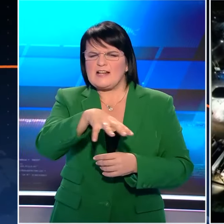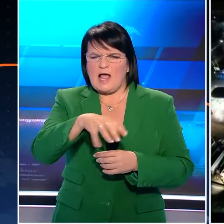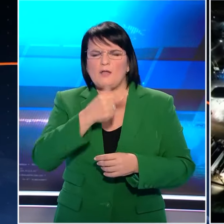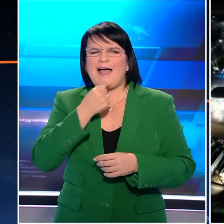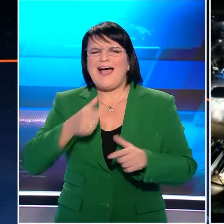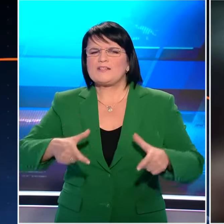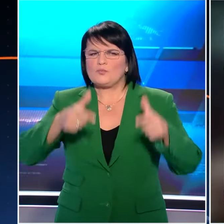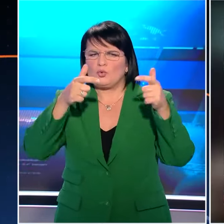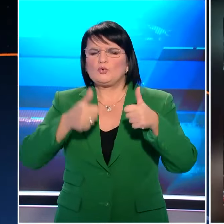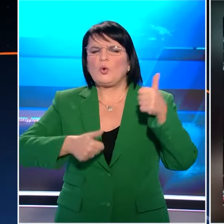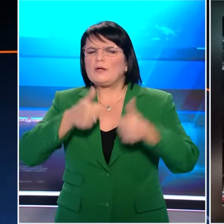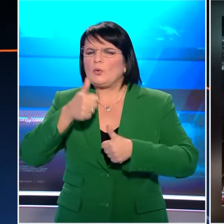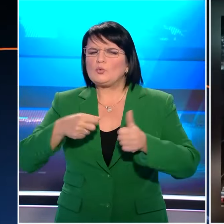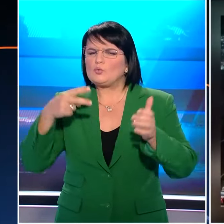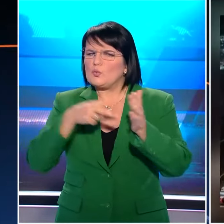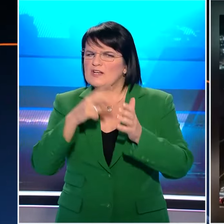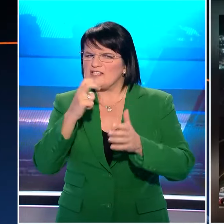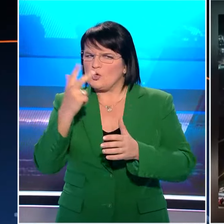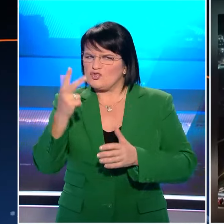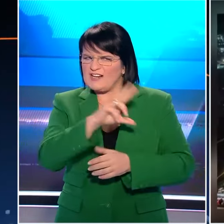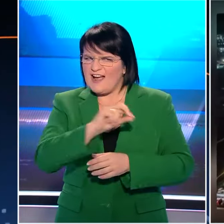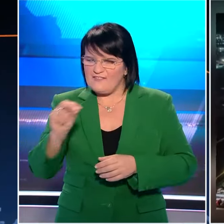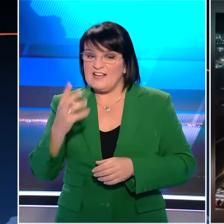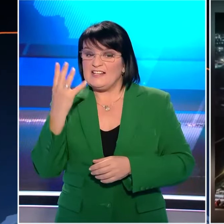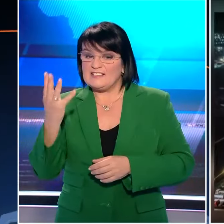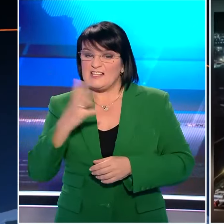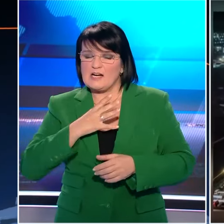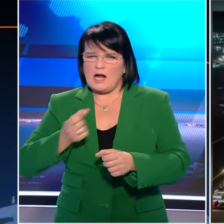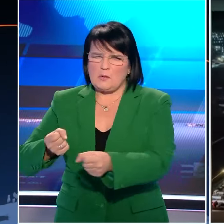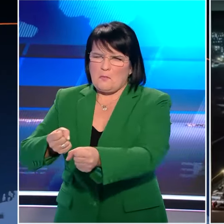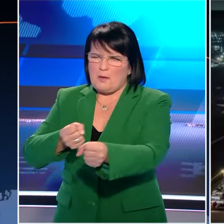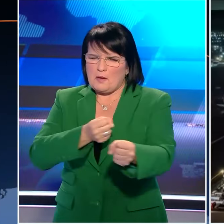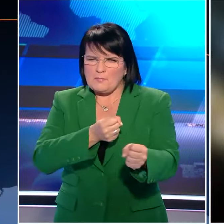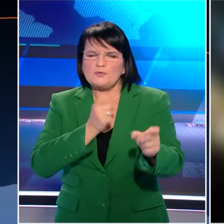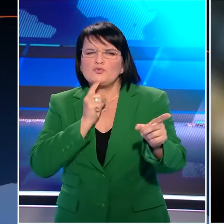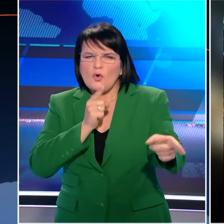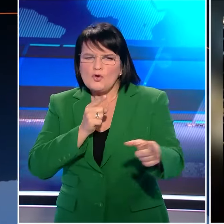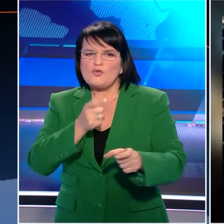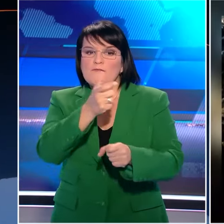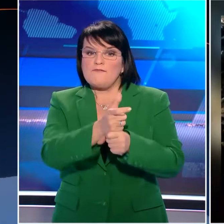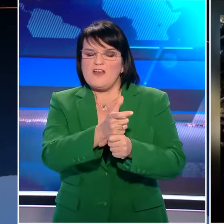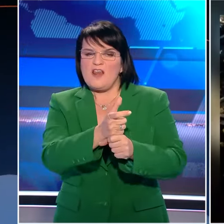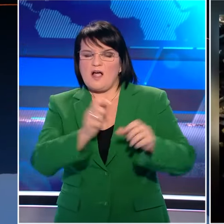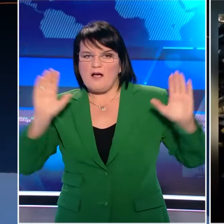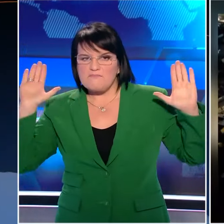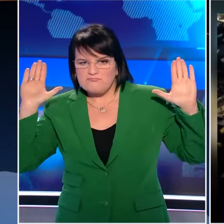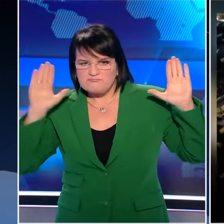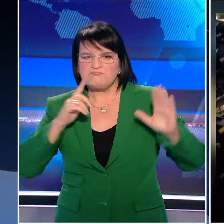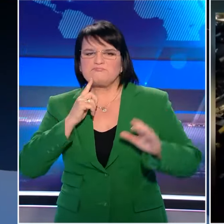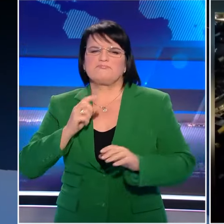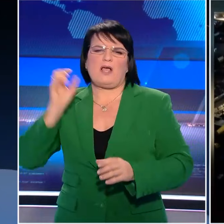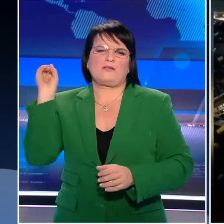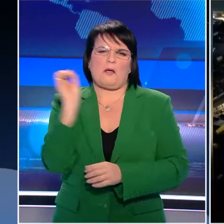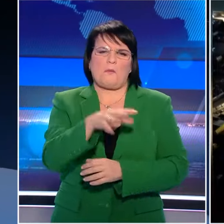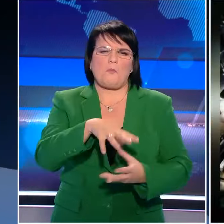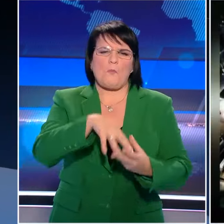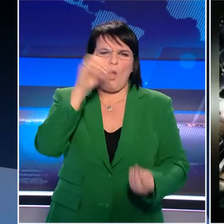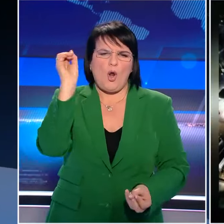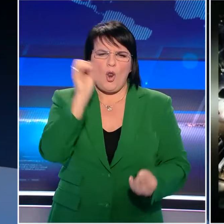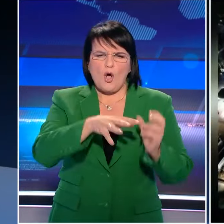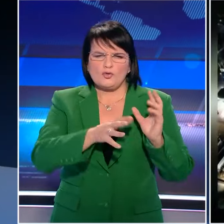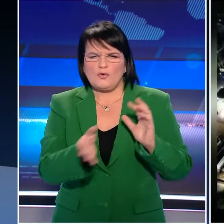στον Ασπρόπυργο τον Ιούνιο του 2023. Τότε, τέσσερα άτομα με καλάσνικοφ ακινητοποίησαν τον φύλακα και στη συνέχεια έριξαν μολότοφ, πυρπολώντας φορτηγά στο πίσω